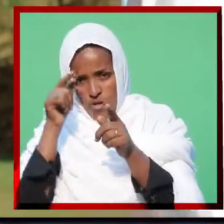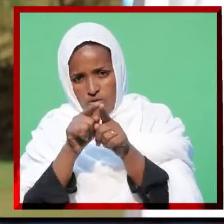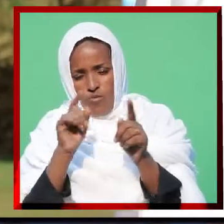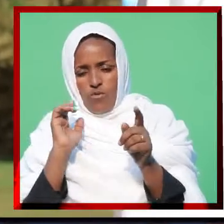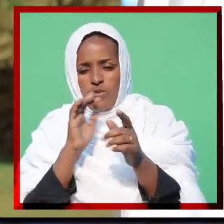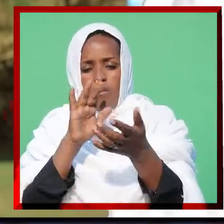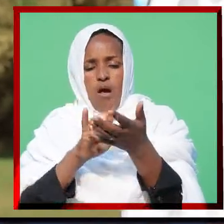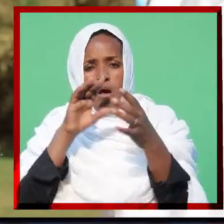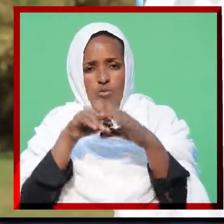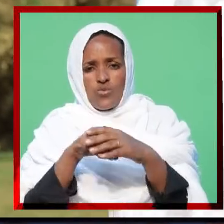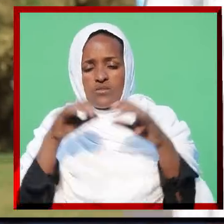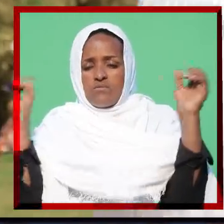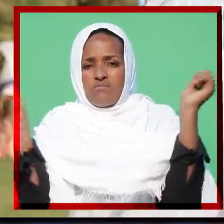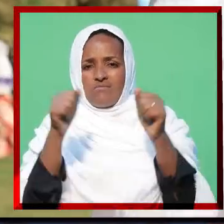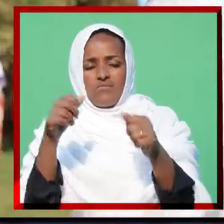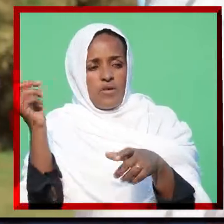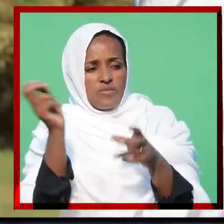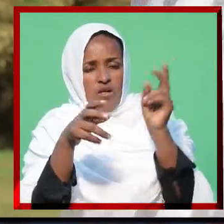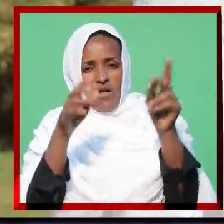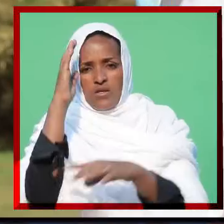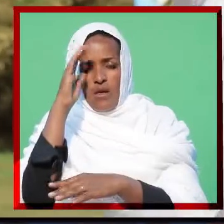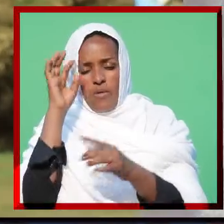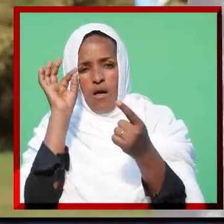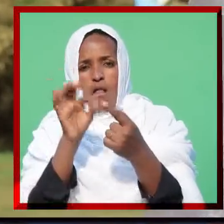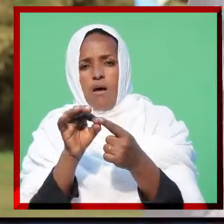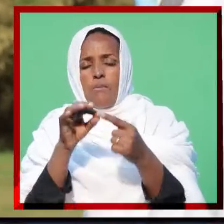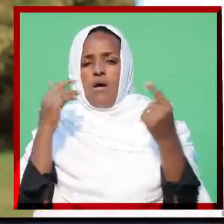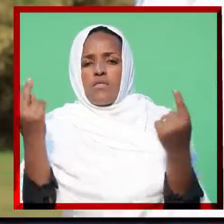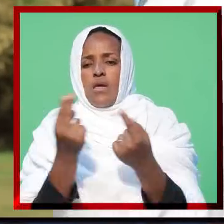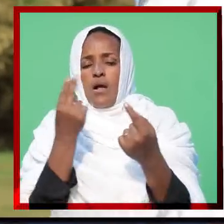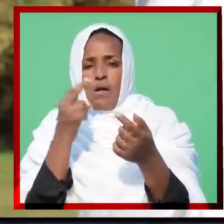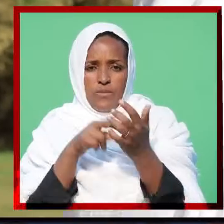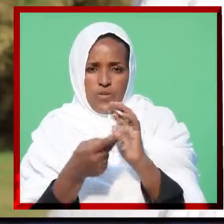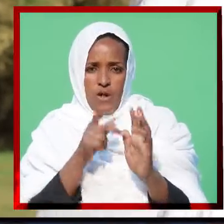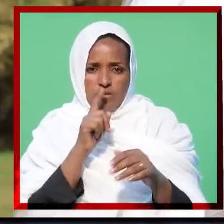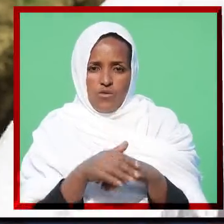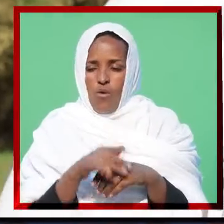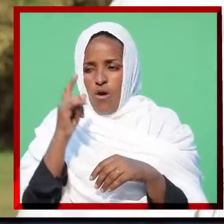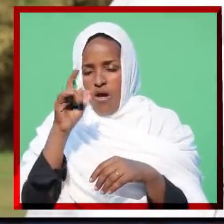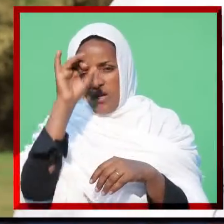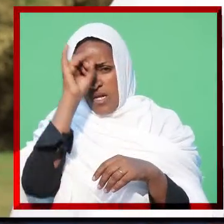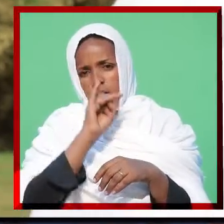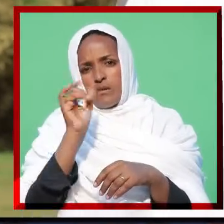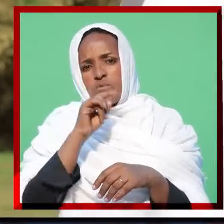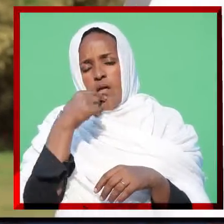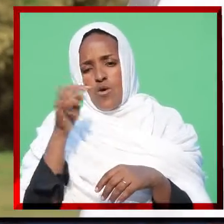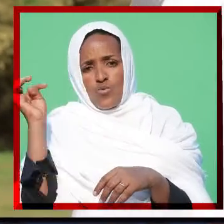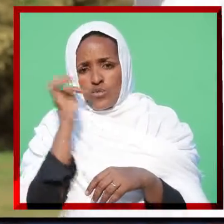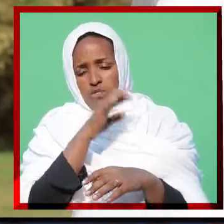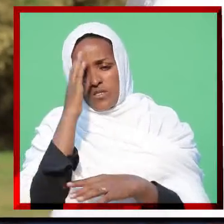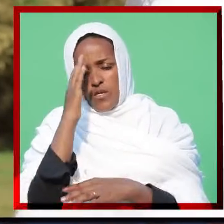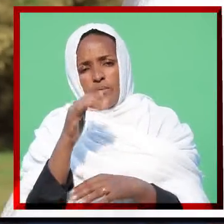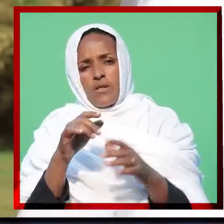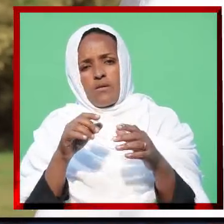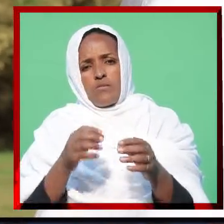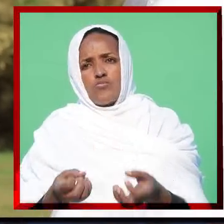በወንድማማች መካከል ጠብን የሚዘራ ማለት የእግዚአብሔር ዓላማ ተቃዋሚ ማለት ነው። አንድ ሊቅም እንዳለው ሐሰትን እግዚአብሔር አብዝቶ